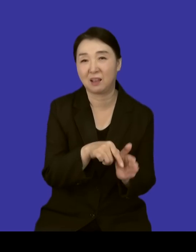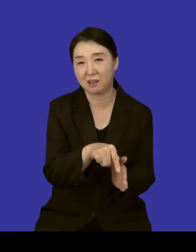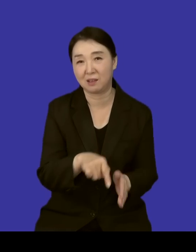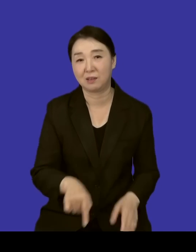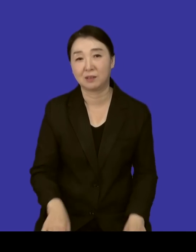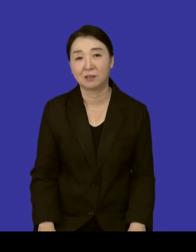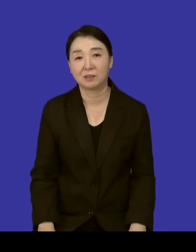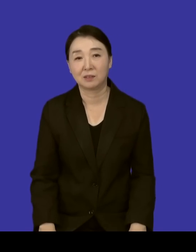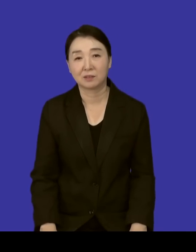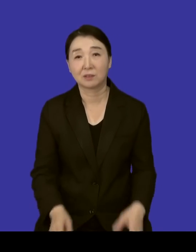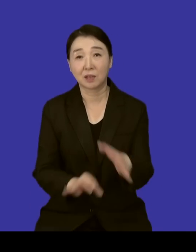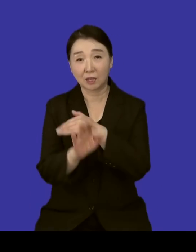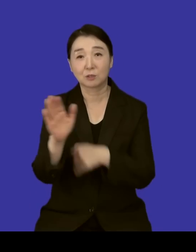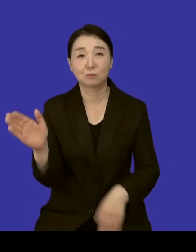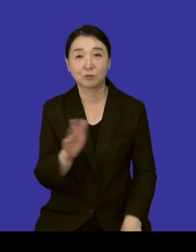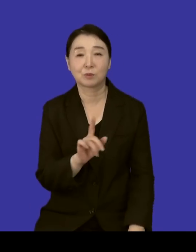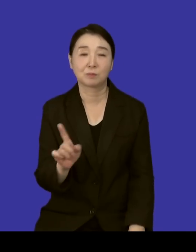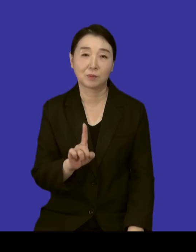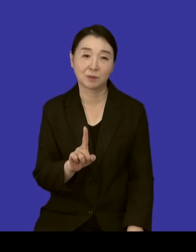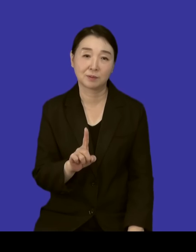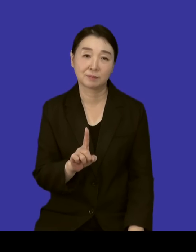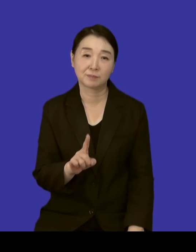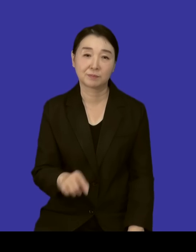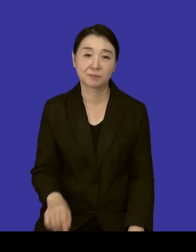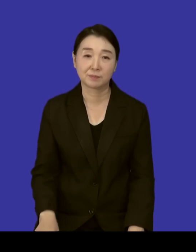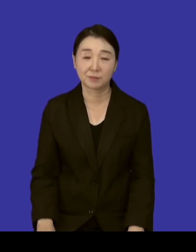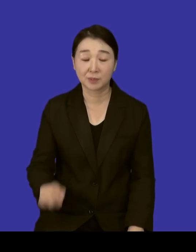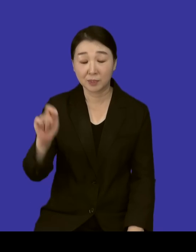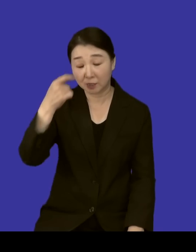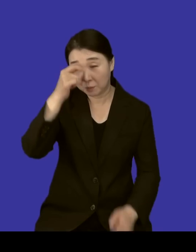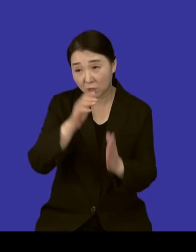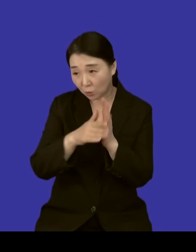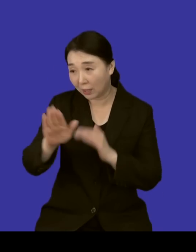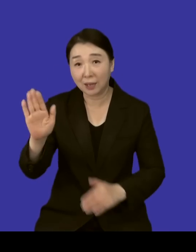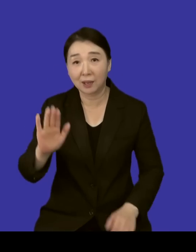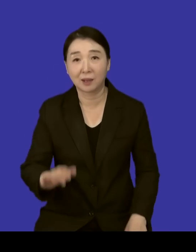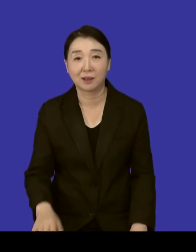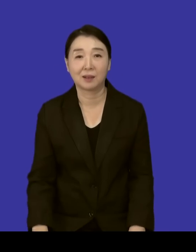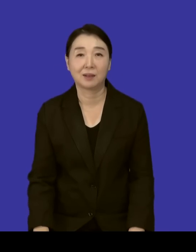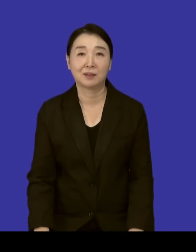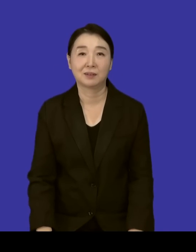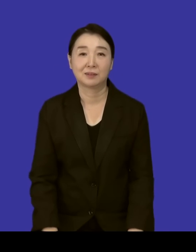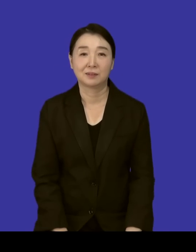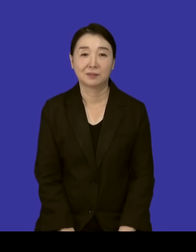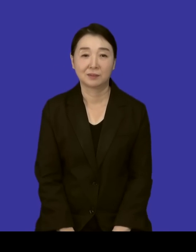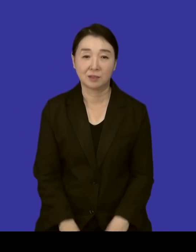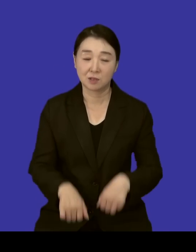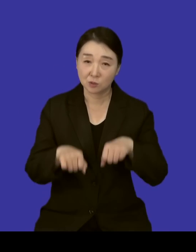그 시집살이. 딱 첫날부터 들어가서 새벽기도는 안 가시고 예. 이렇게 이제